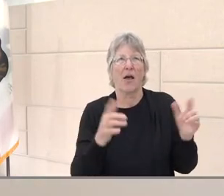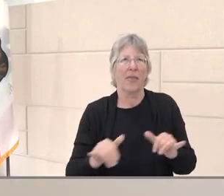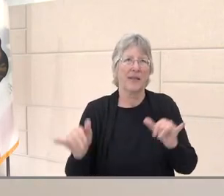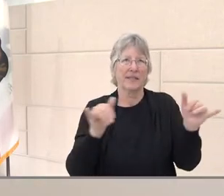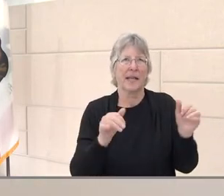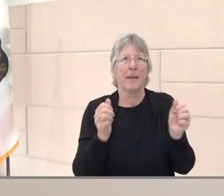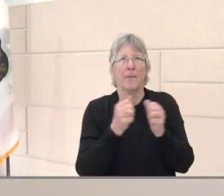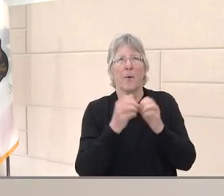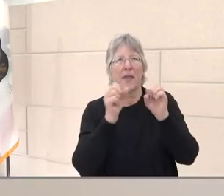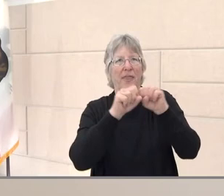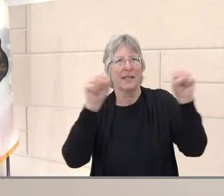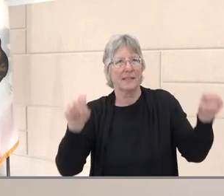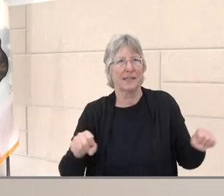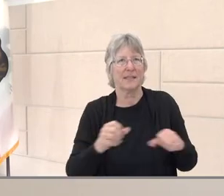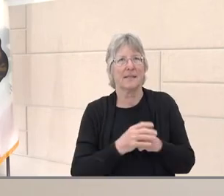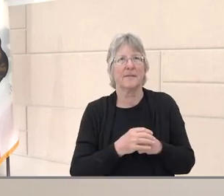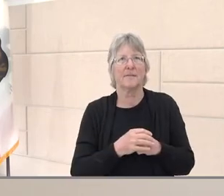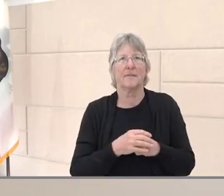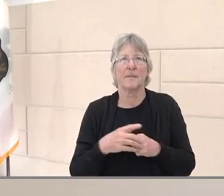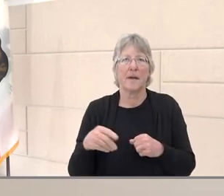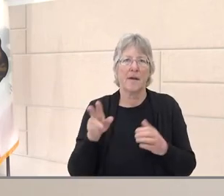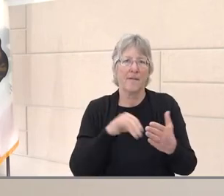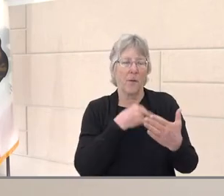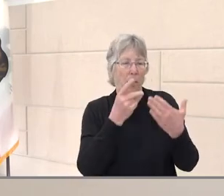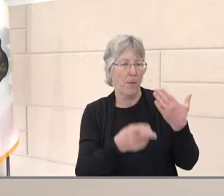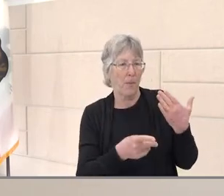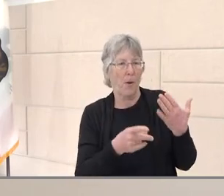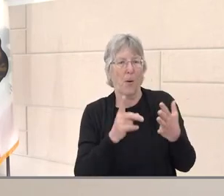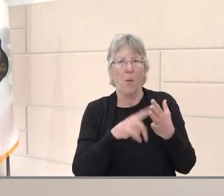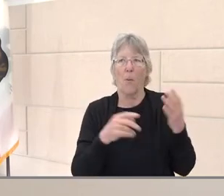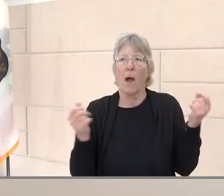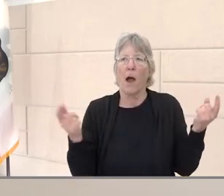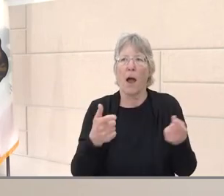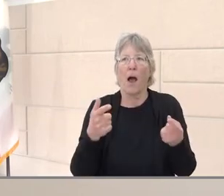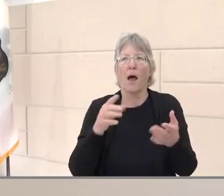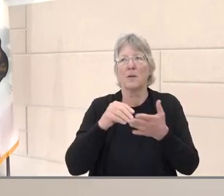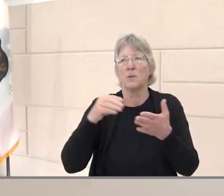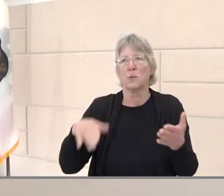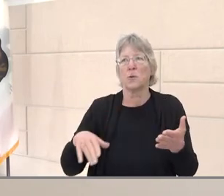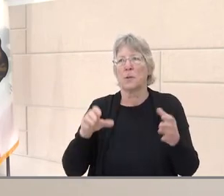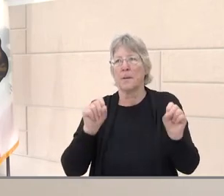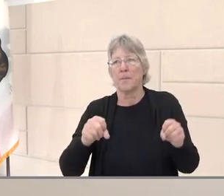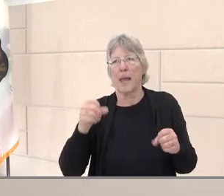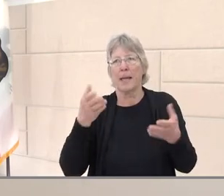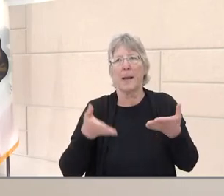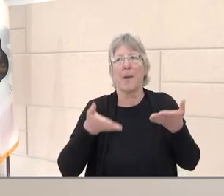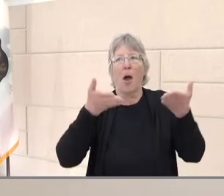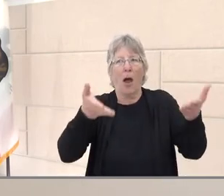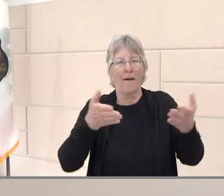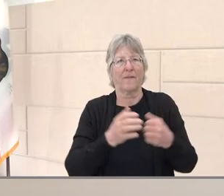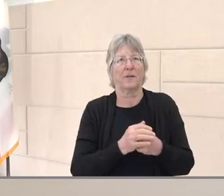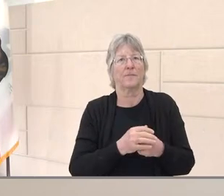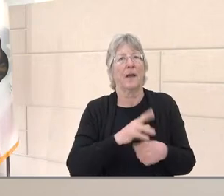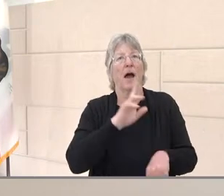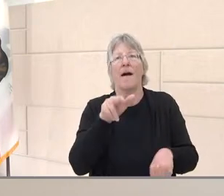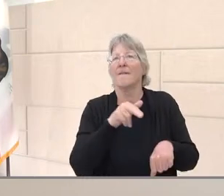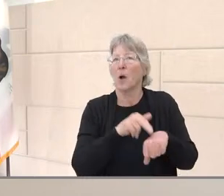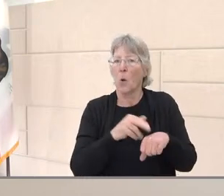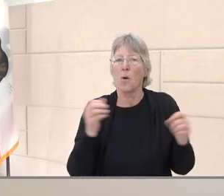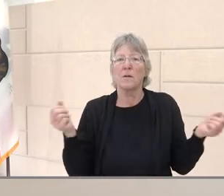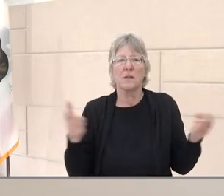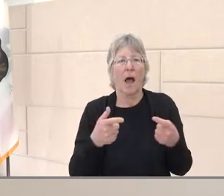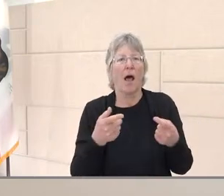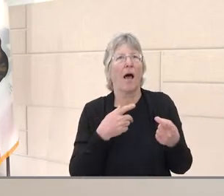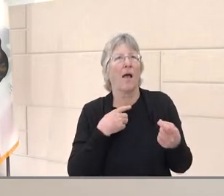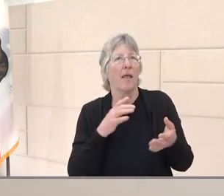ឲ្យមានស្ថិរភាពតាមរយៈកម្មវិធីដែលធ្វើឲ្យសិស្សទទួលបានទទួលយក